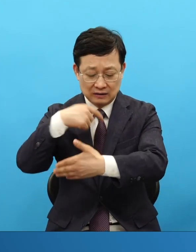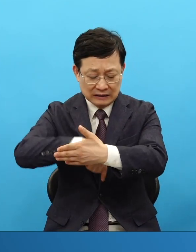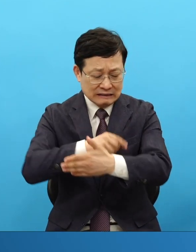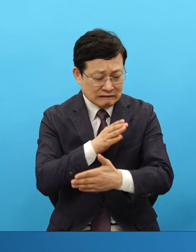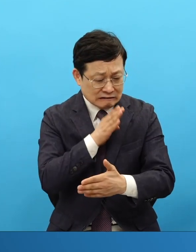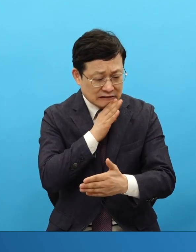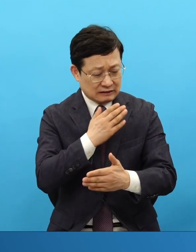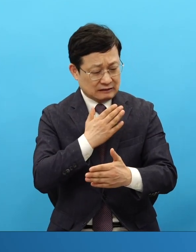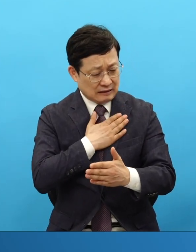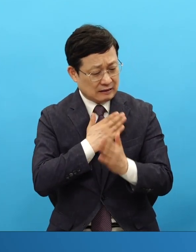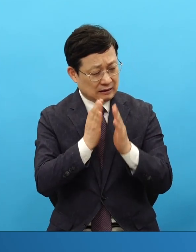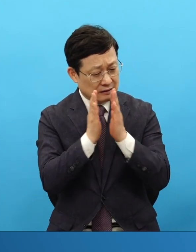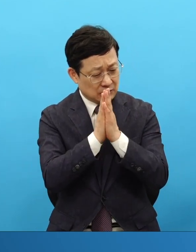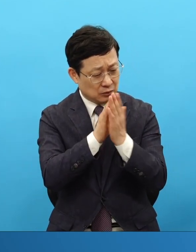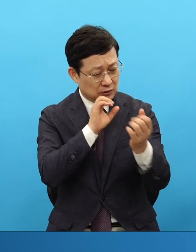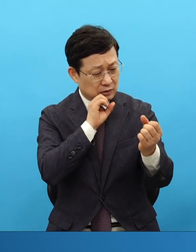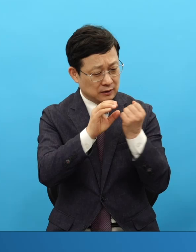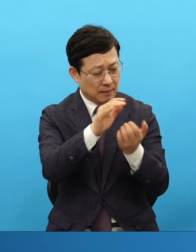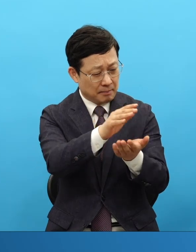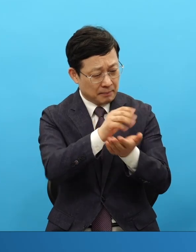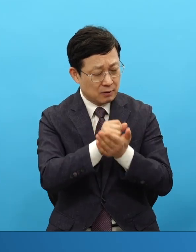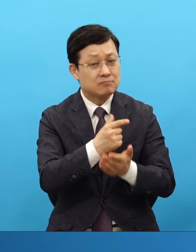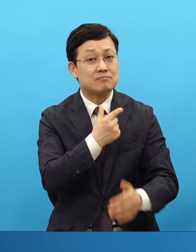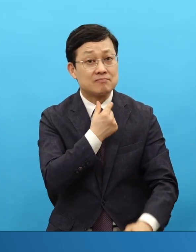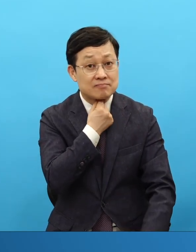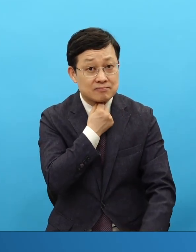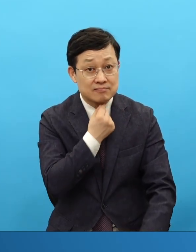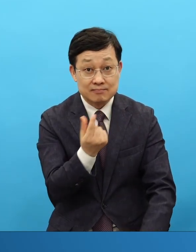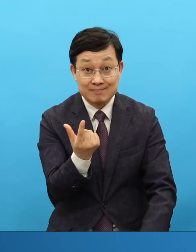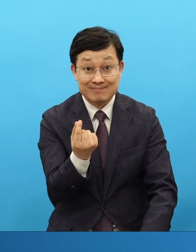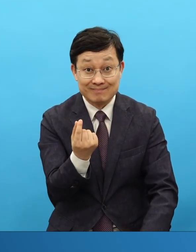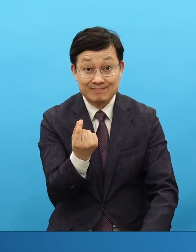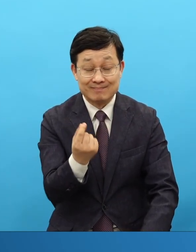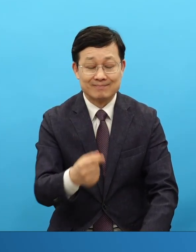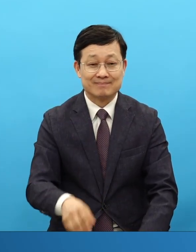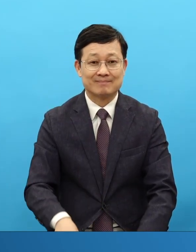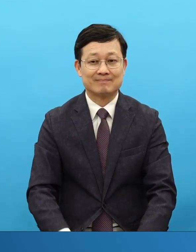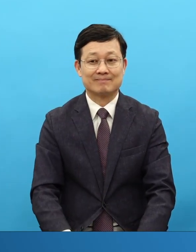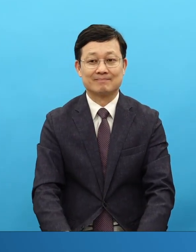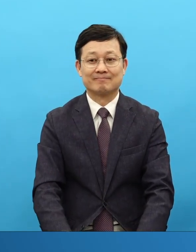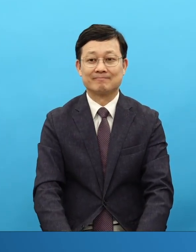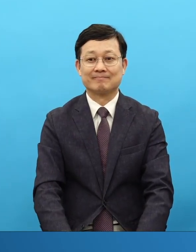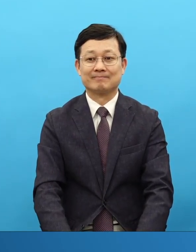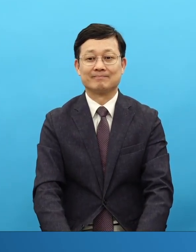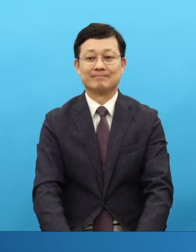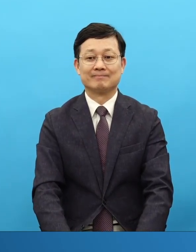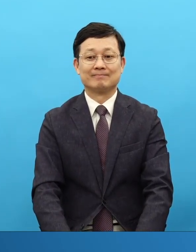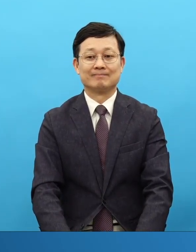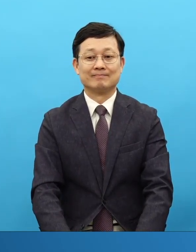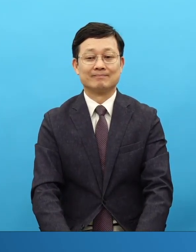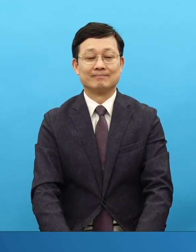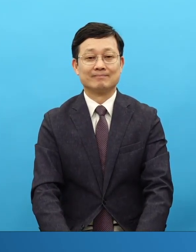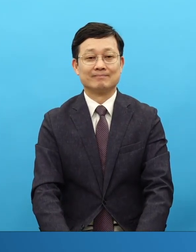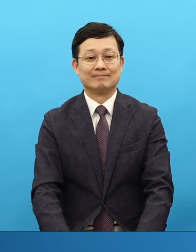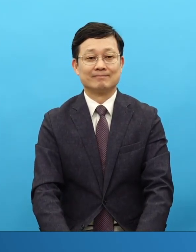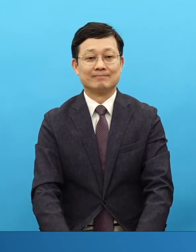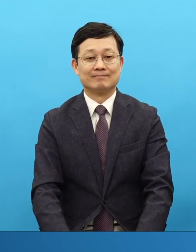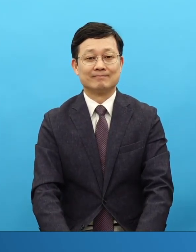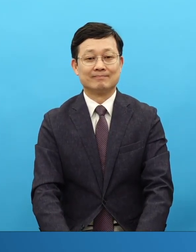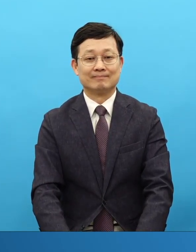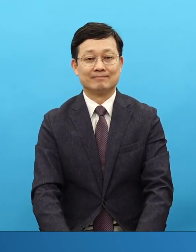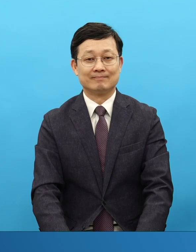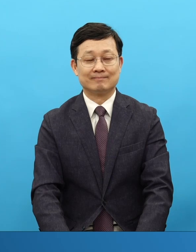받아야 돼요. The words of the world and all the nonsense, we shouldn't pay attention to that. We need to receive true answers. 그렇다면